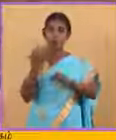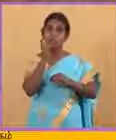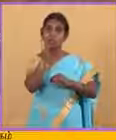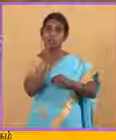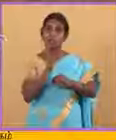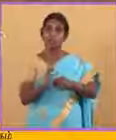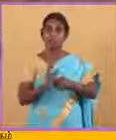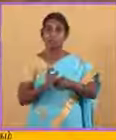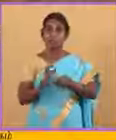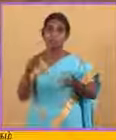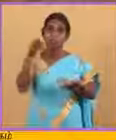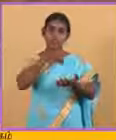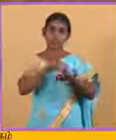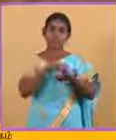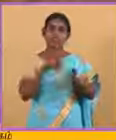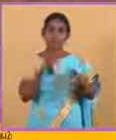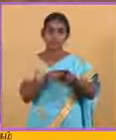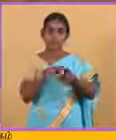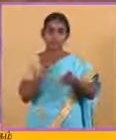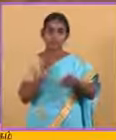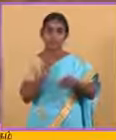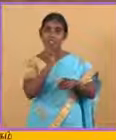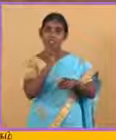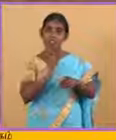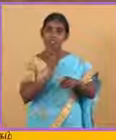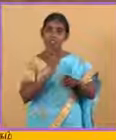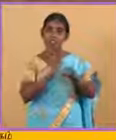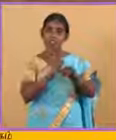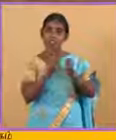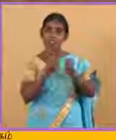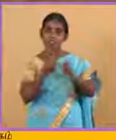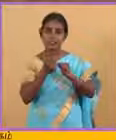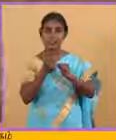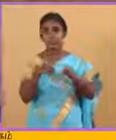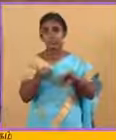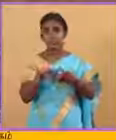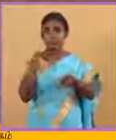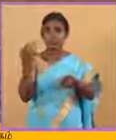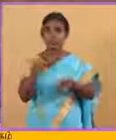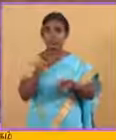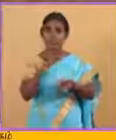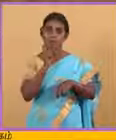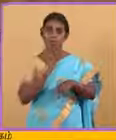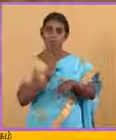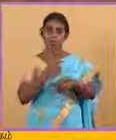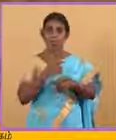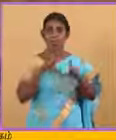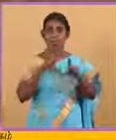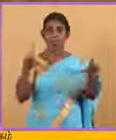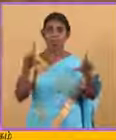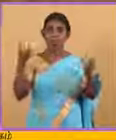எழுத்து சீர்திருத்தங்களை செஞ்சு புதிய சொற்களை உருவாக்கி தான் நம்ம கணினிக்குள்ள நம்ம தமிழ் மொழியை புகுத்தி